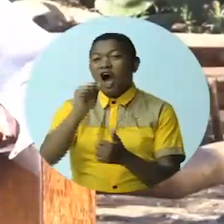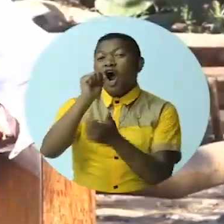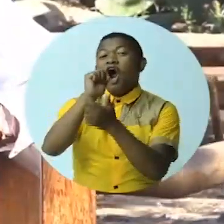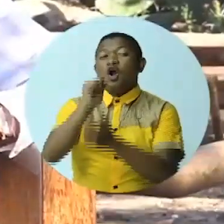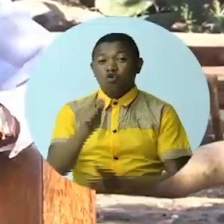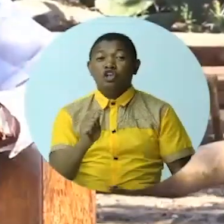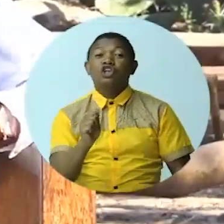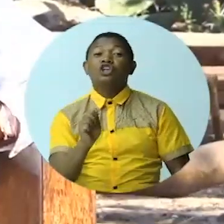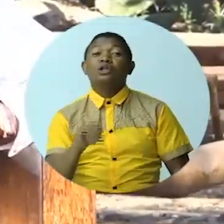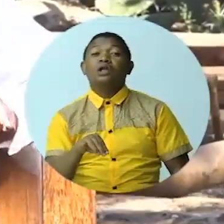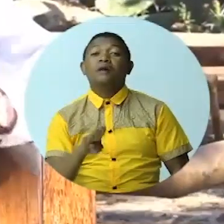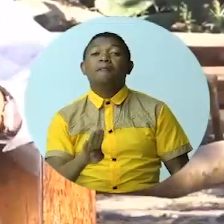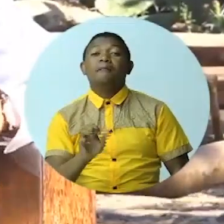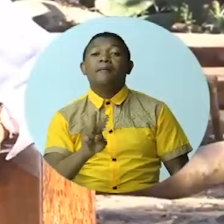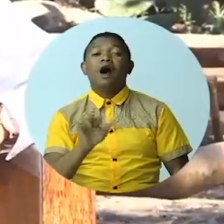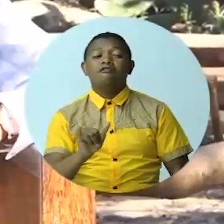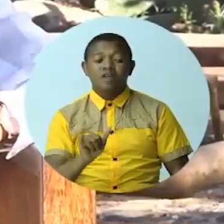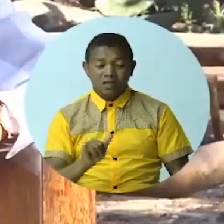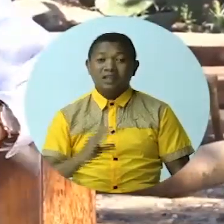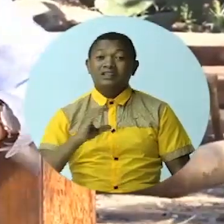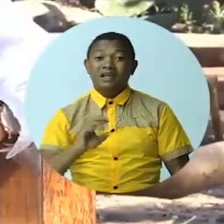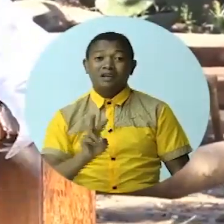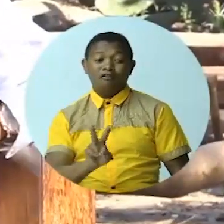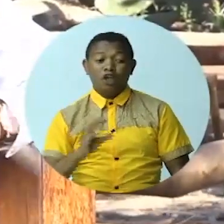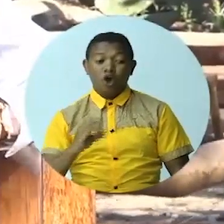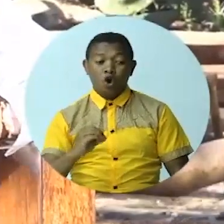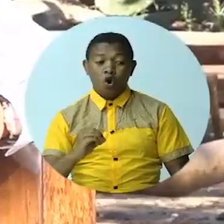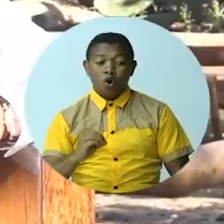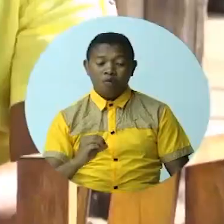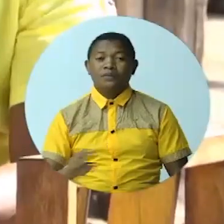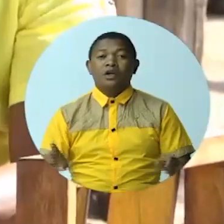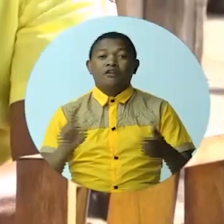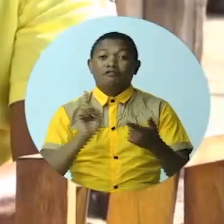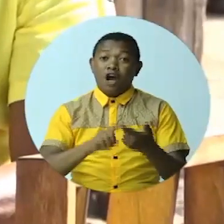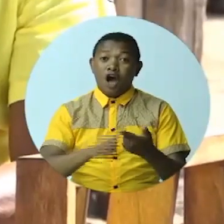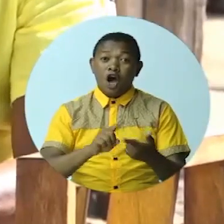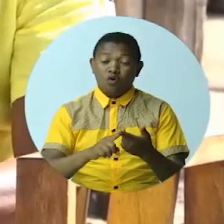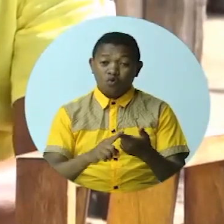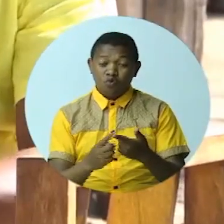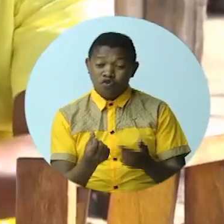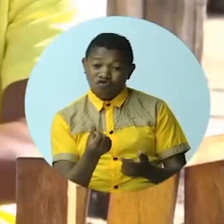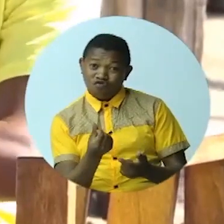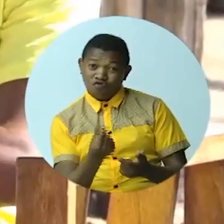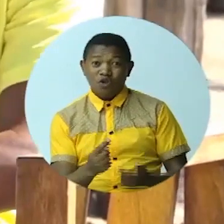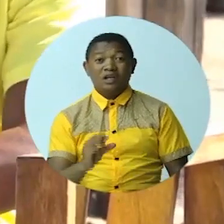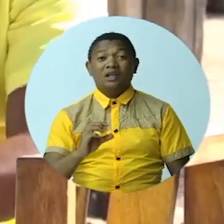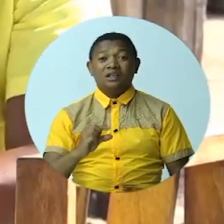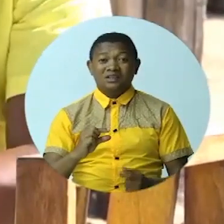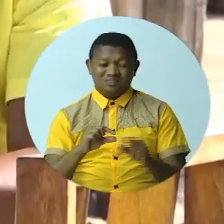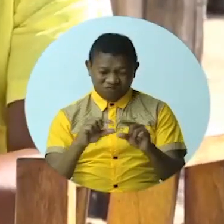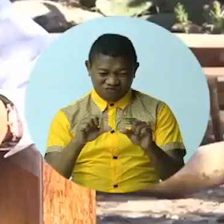tamin'ny IMRA, nametraka ihany koa tsika ny gelule CVO plus, ary nametraka ihany koa